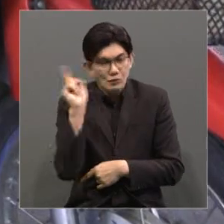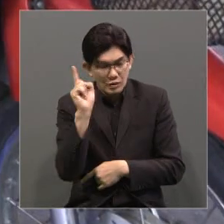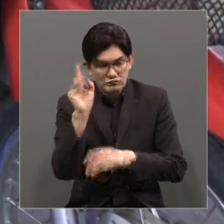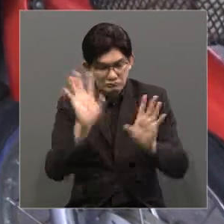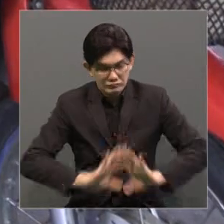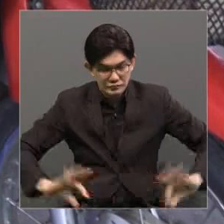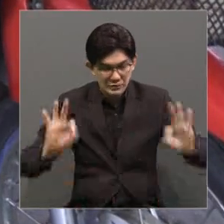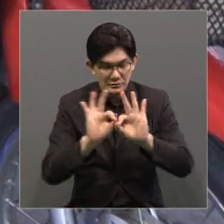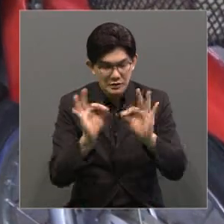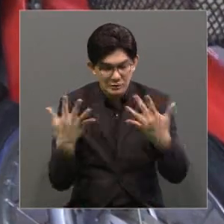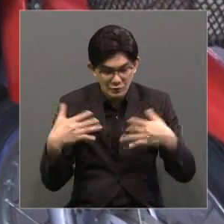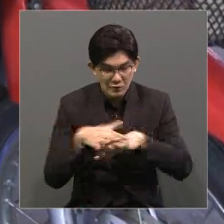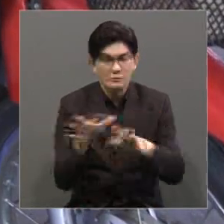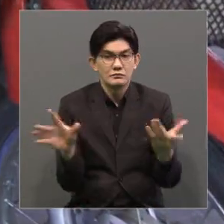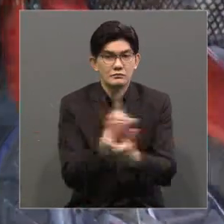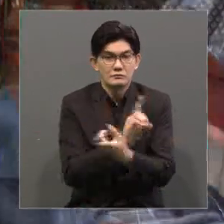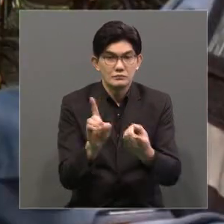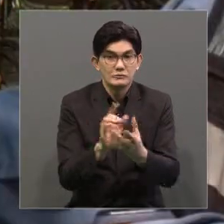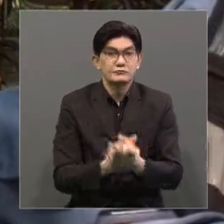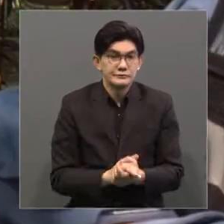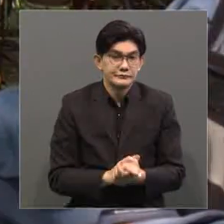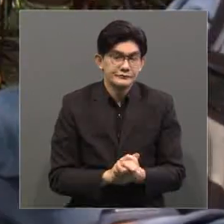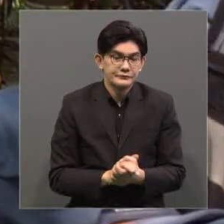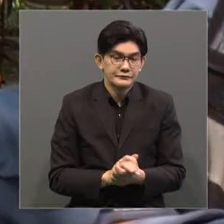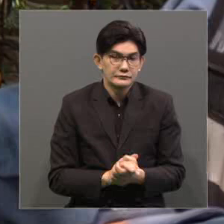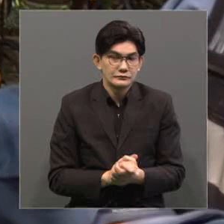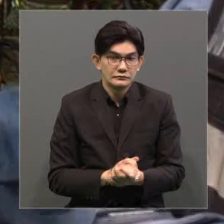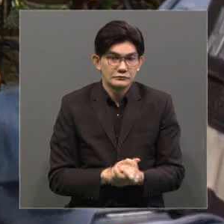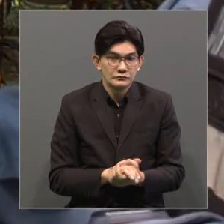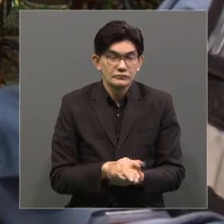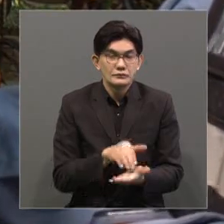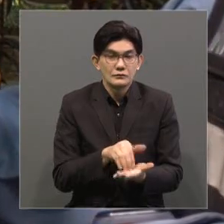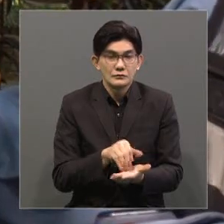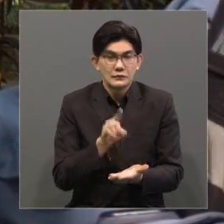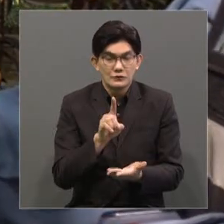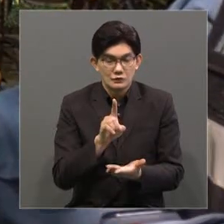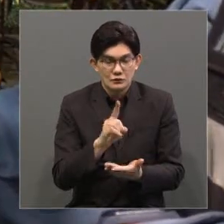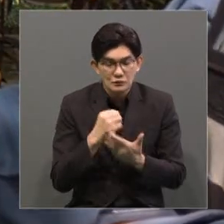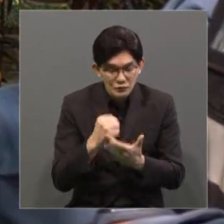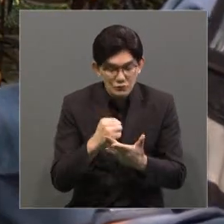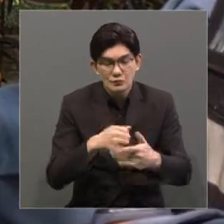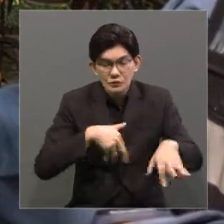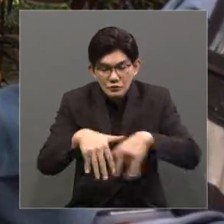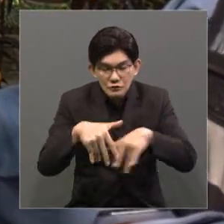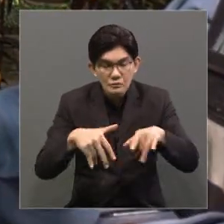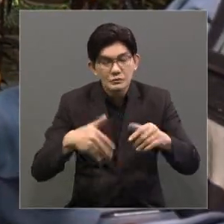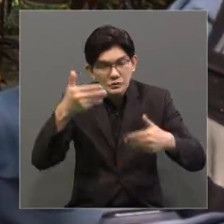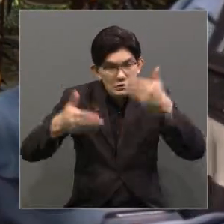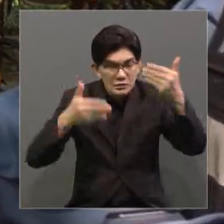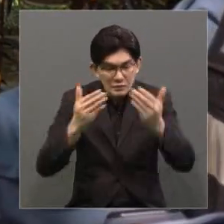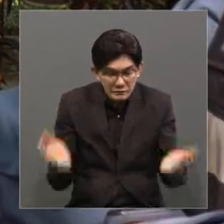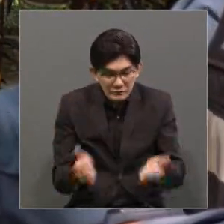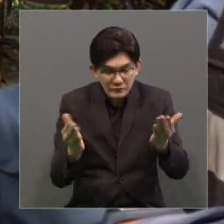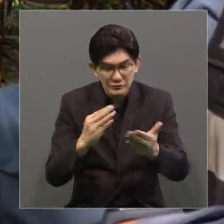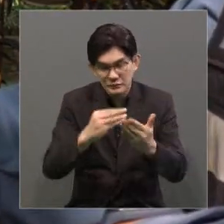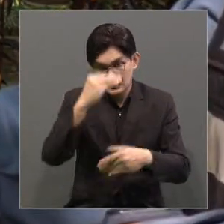คัญในการอยู่ร่วมกันในสังคม ศูนย์ซ่อมสร้างเพื่อชุมชนนะครับเป็นกิจกรรมที่ส่งเสริมให้นักเรียนนักศึกษ